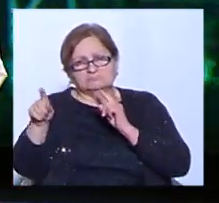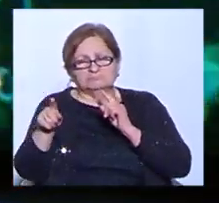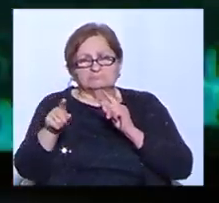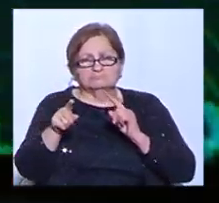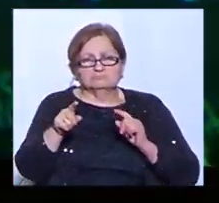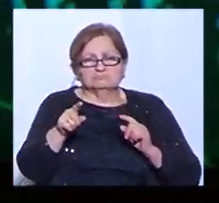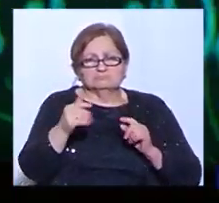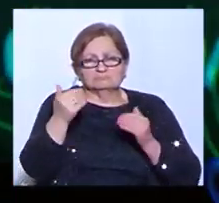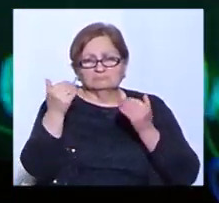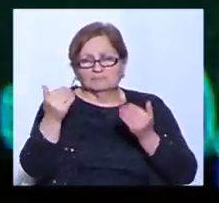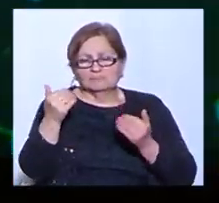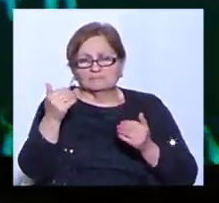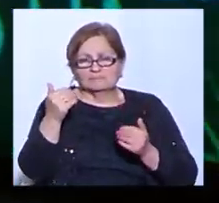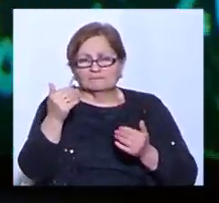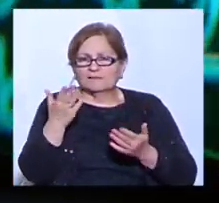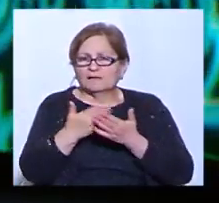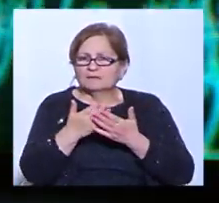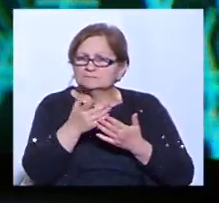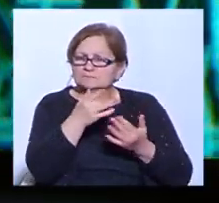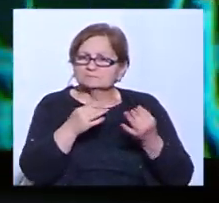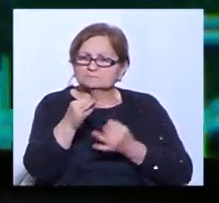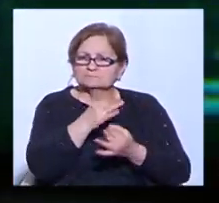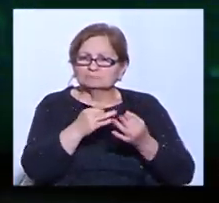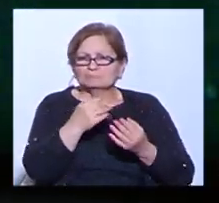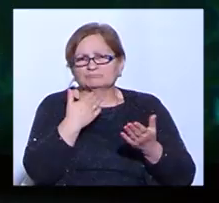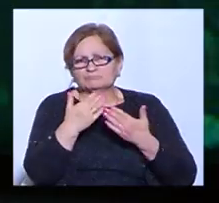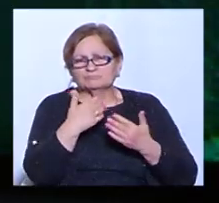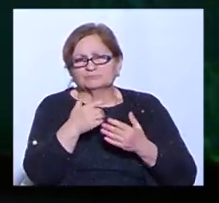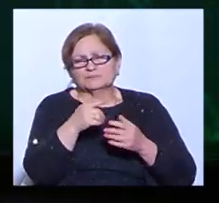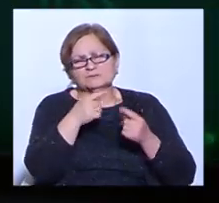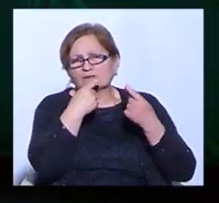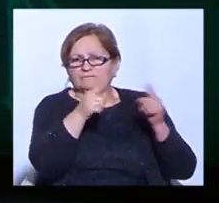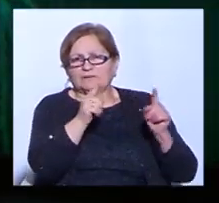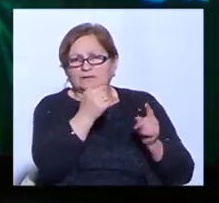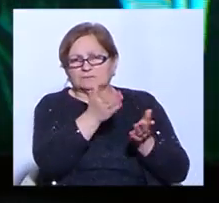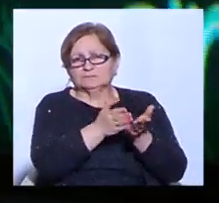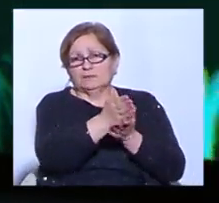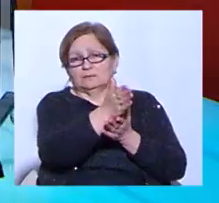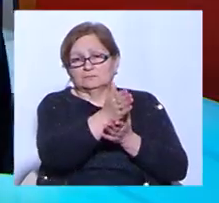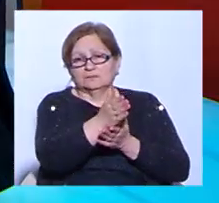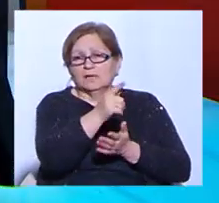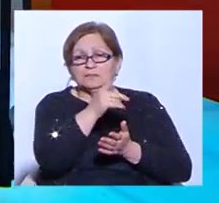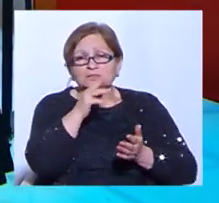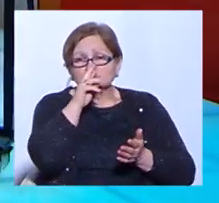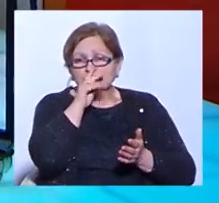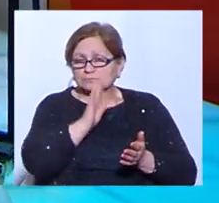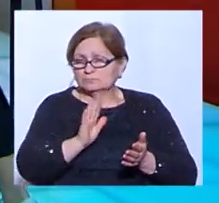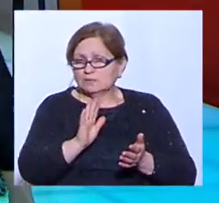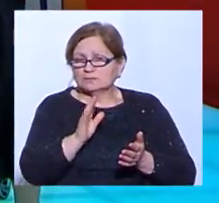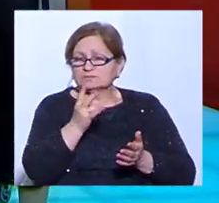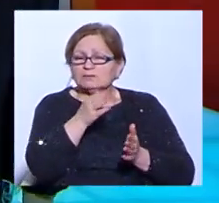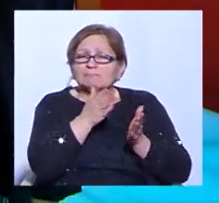რომ სხვადასხვანაირად მსჯელობენ. ეს იმას არნიშნავს, რომ ესინი არასწორად მსჯელობენ, ხო ხვდებით? ანუ ნახეთ, ერთი და იგივე